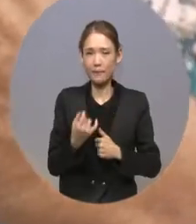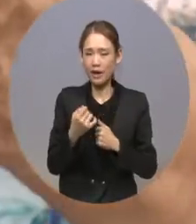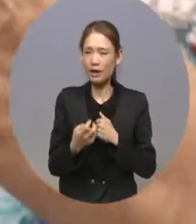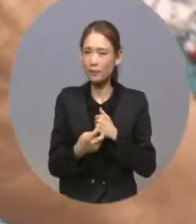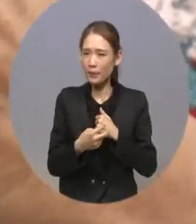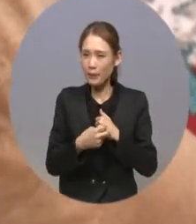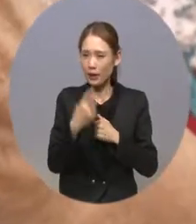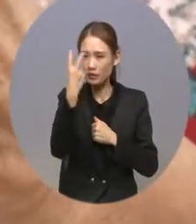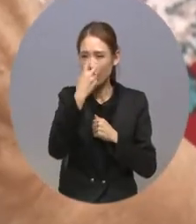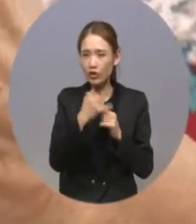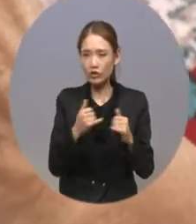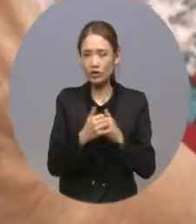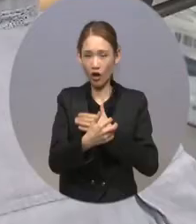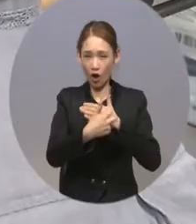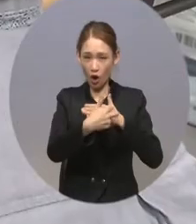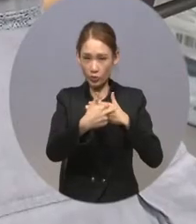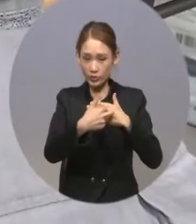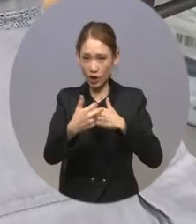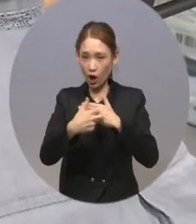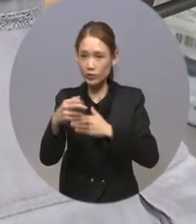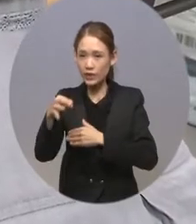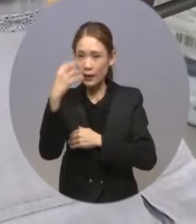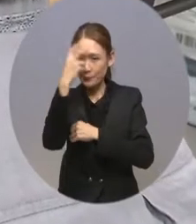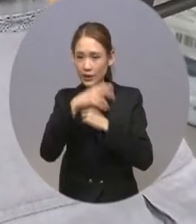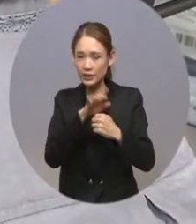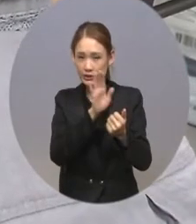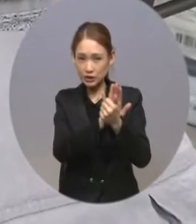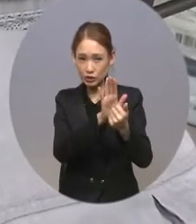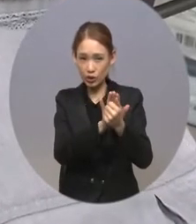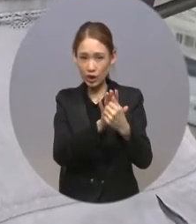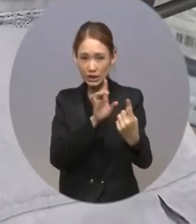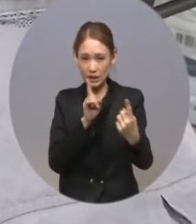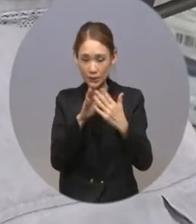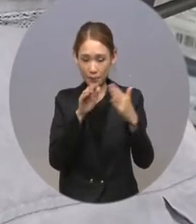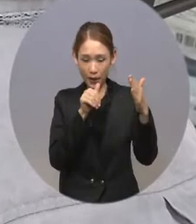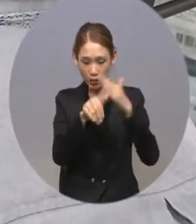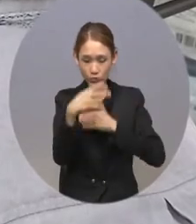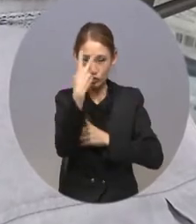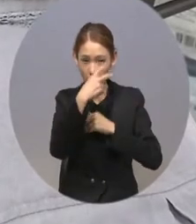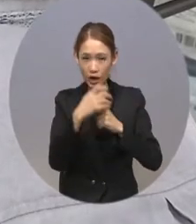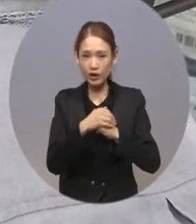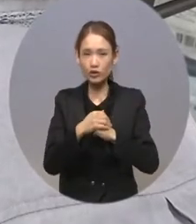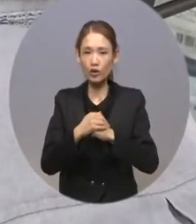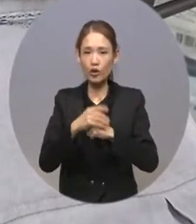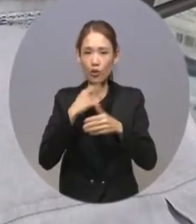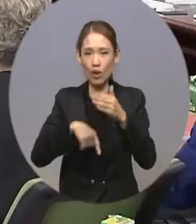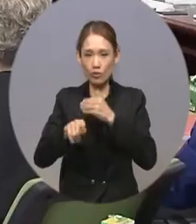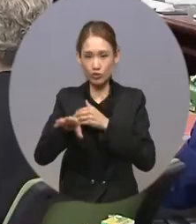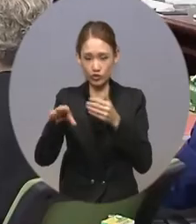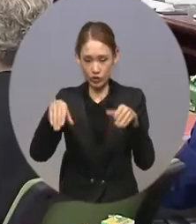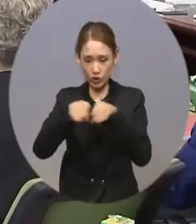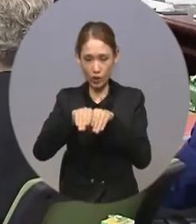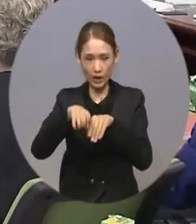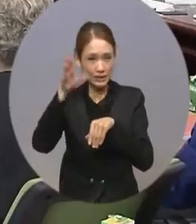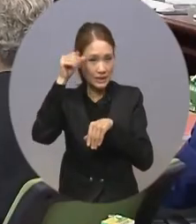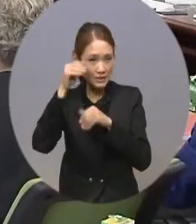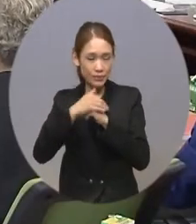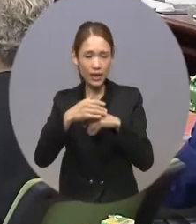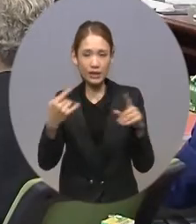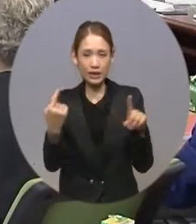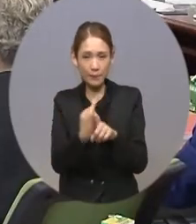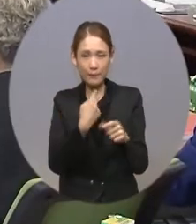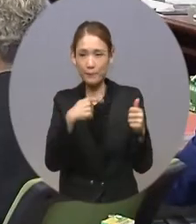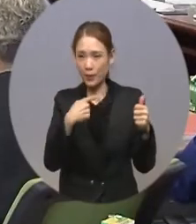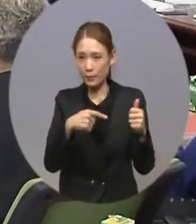서비스, 검진검사비 지원, 1대1 방문 후 사례관리, 외부기관 무료 치매 예방 교육 등 어르신 쉼터